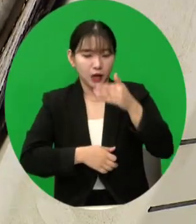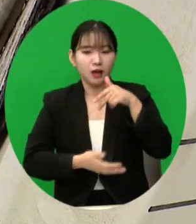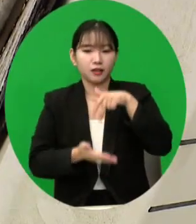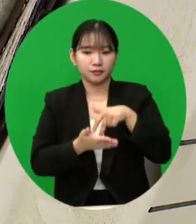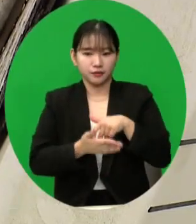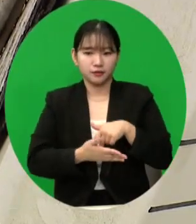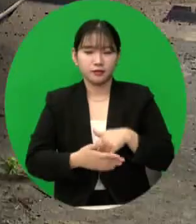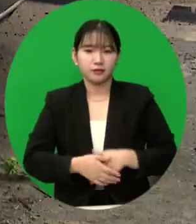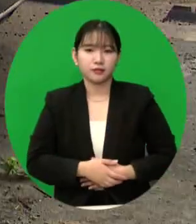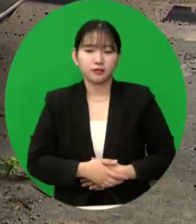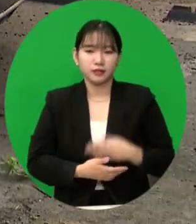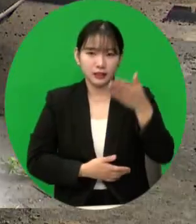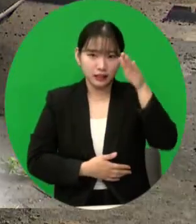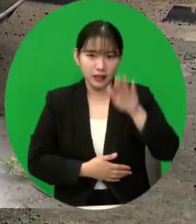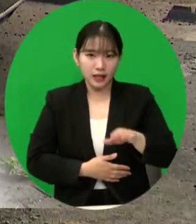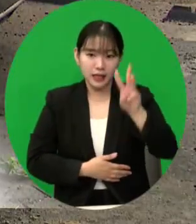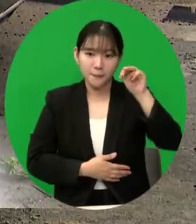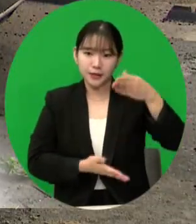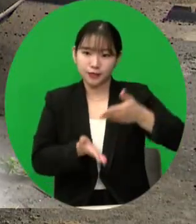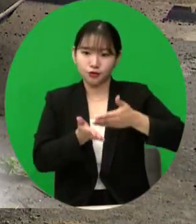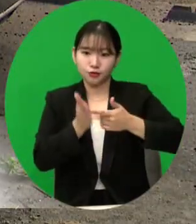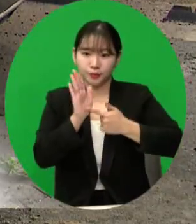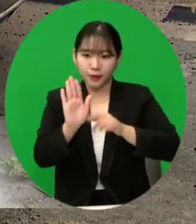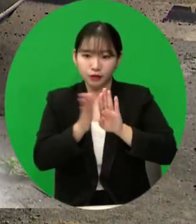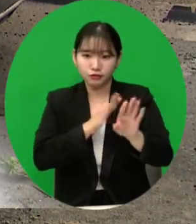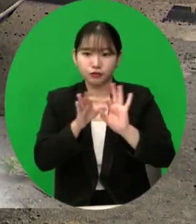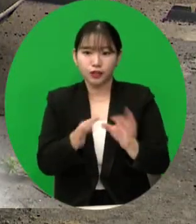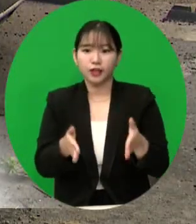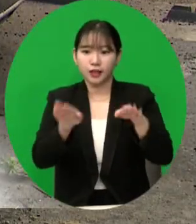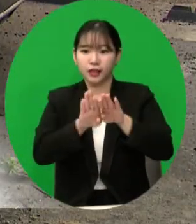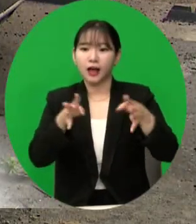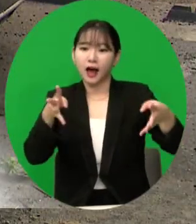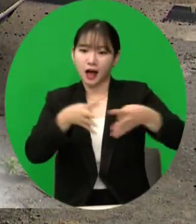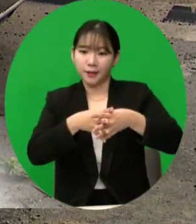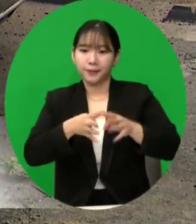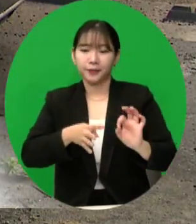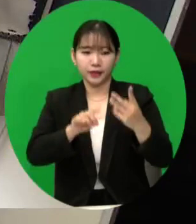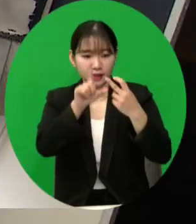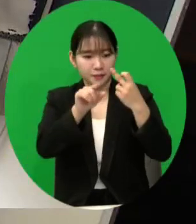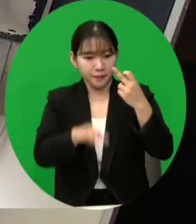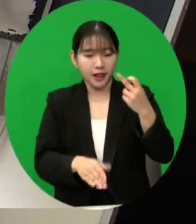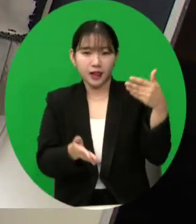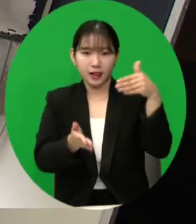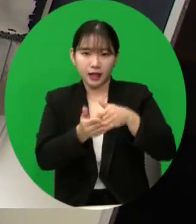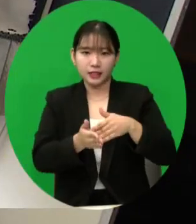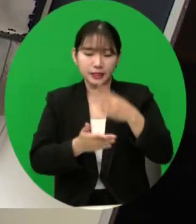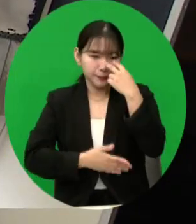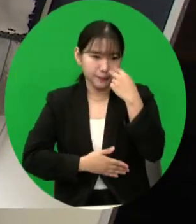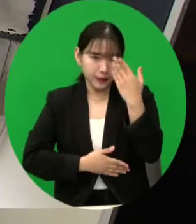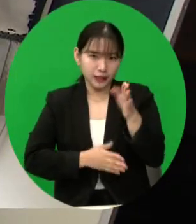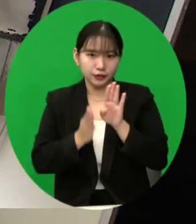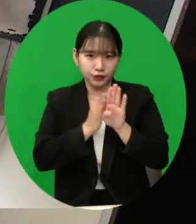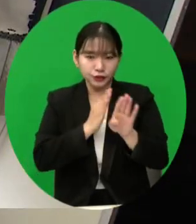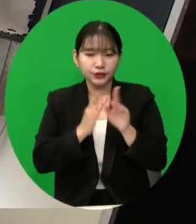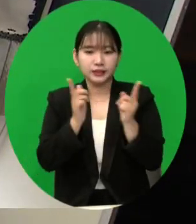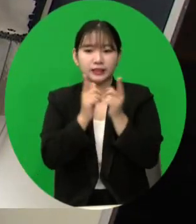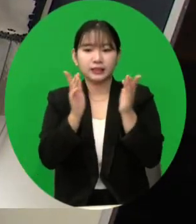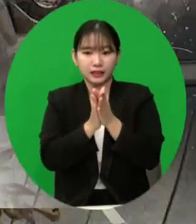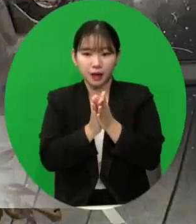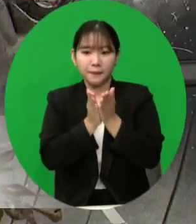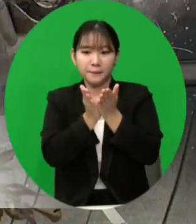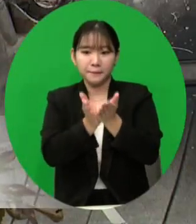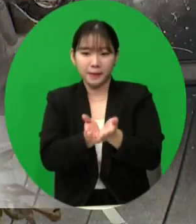입장이었습니다. 다행히 MBC 보도 이후 관계기관들은 협의를 통해 12월 말까지 계도 기간을 거친 뒤 직접